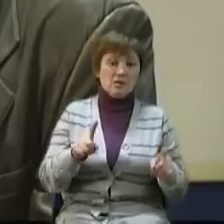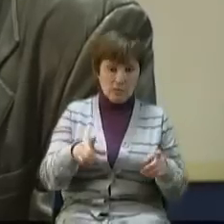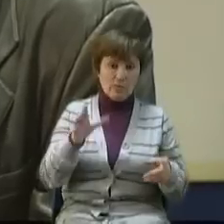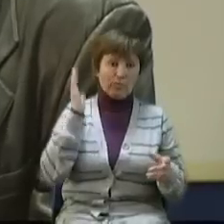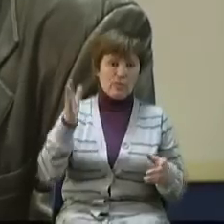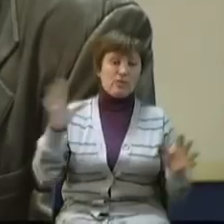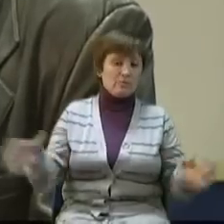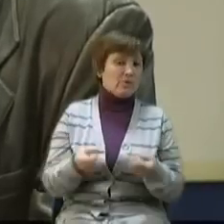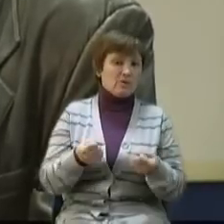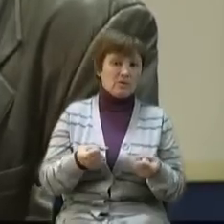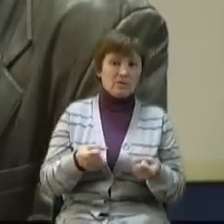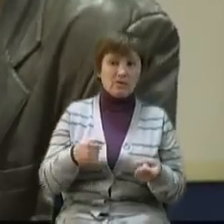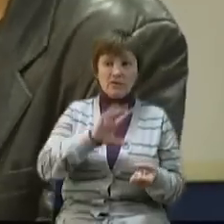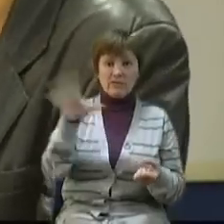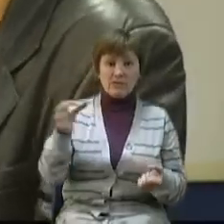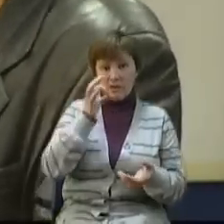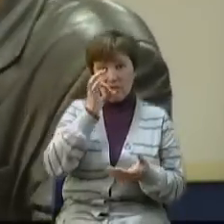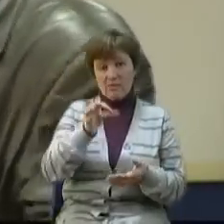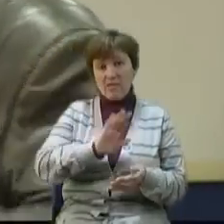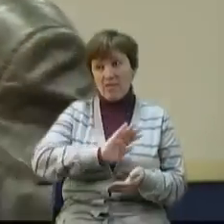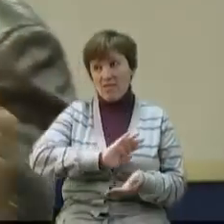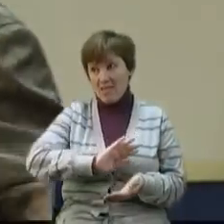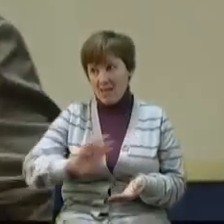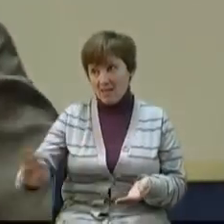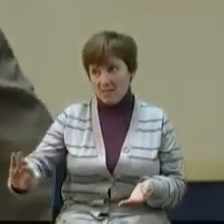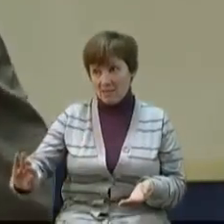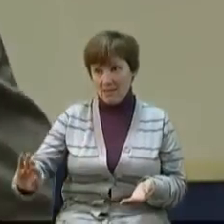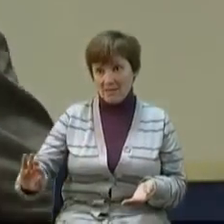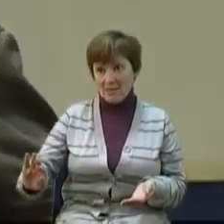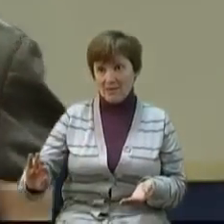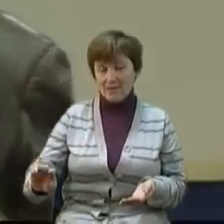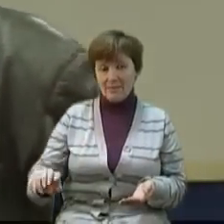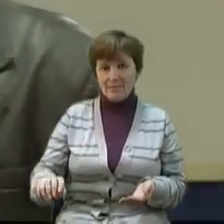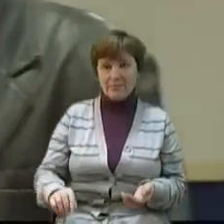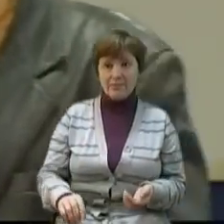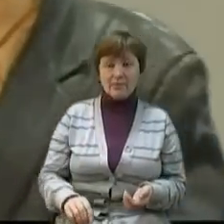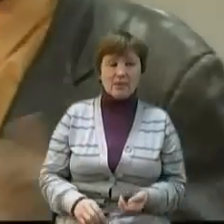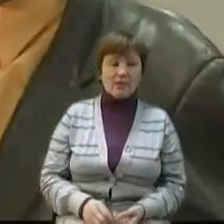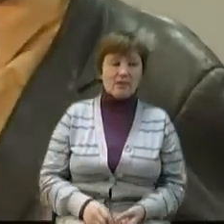ответили? Я тоже говорю, Господи, ну, ты